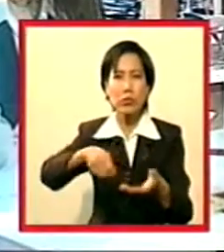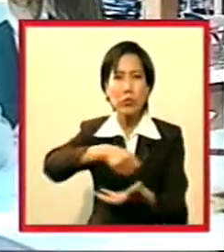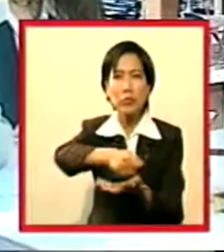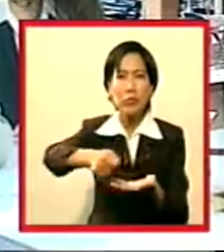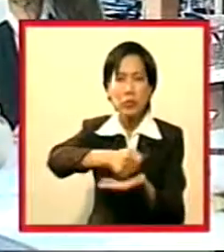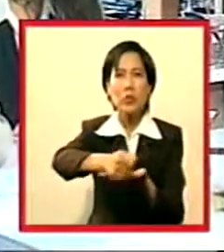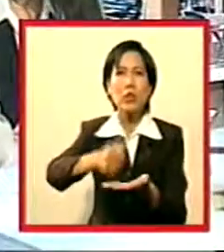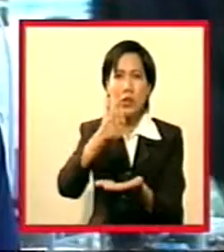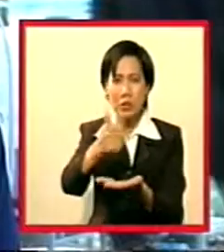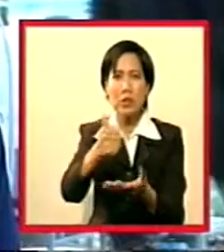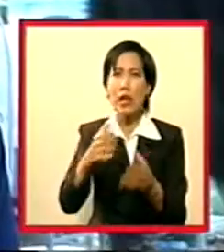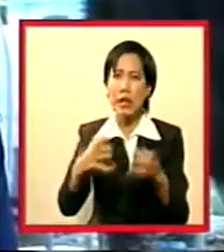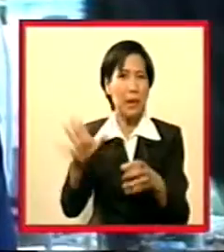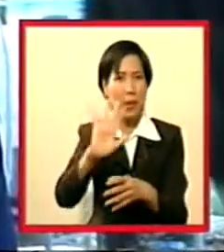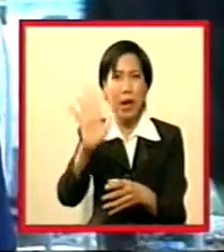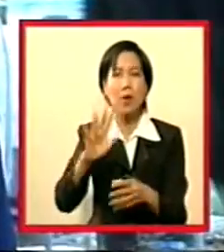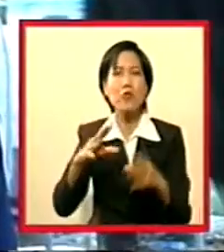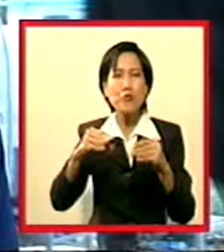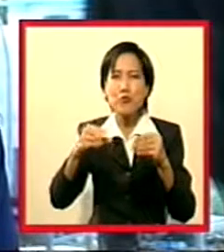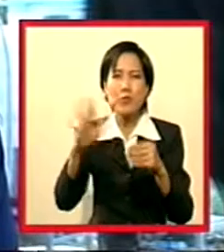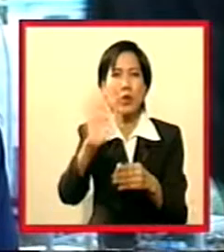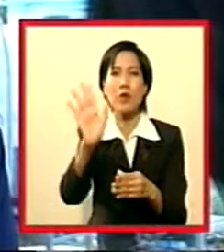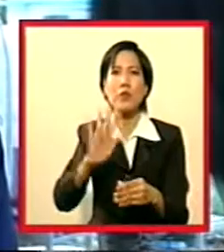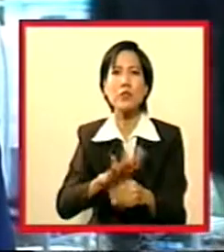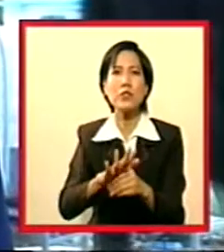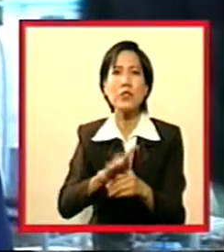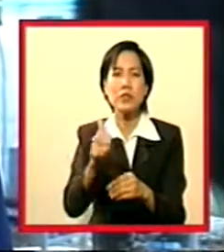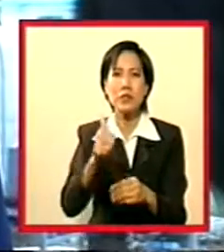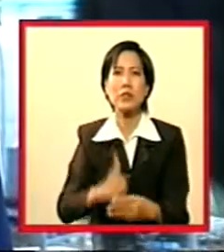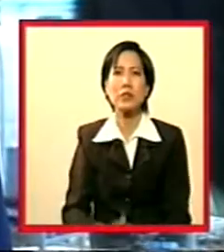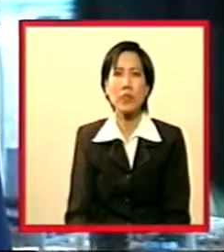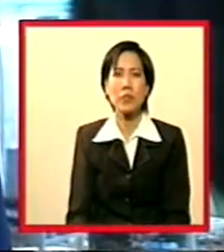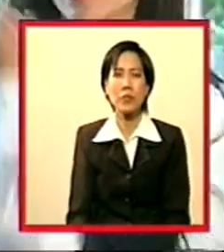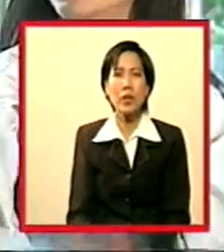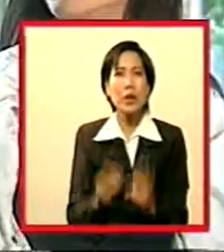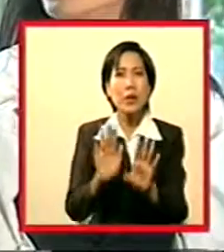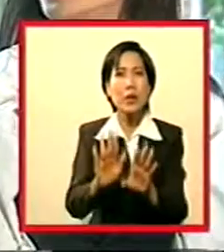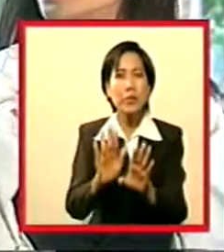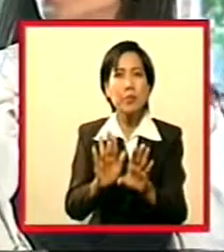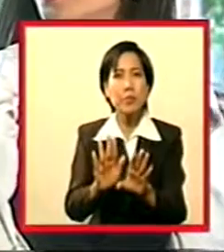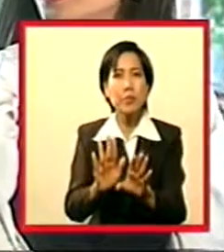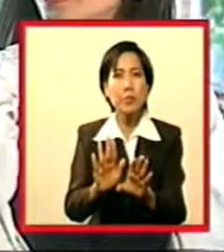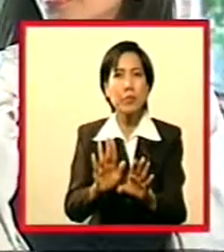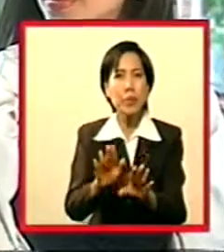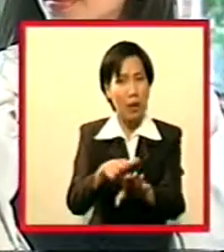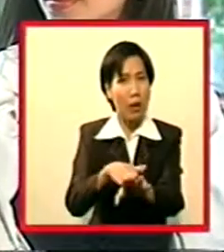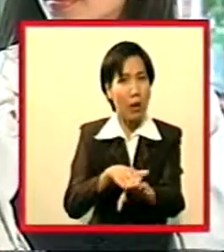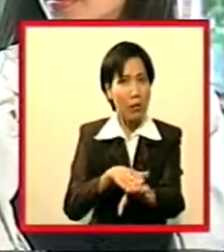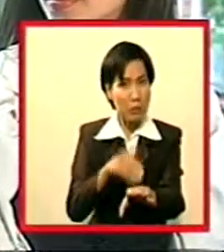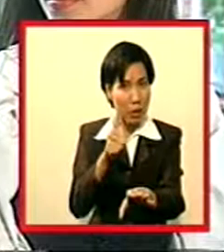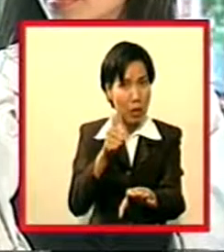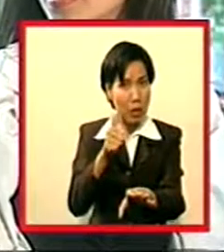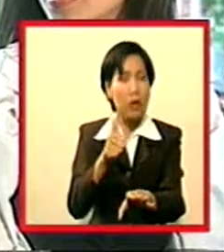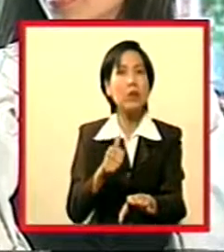ดีแล้วก็นวดแป้งไม่ให้แข็งเกินไปหรือเหลวเกินไป แล้วกรรมวิธีการเก็บรักษาล่ะคะวิธีนี้จะเก็บได้นานไหมค